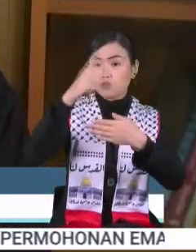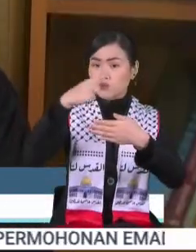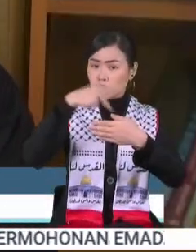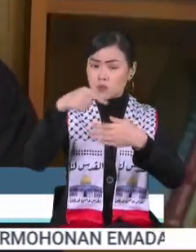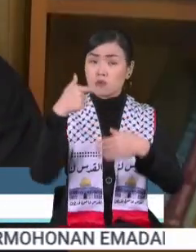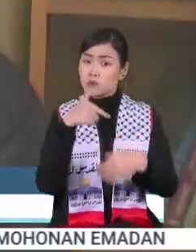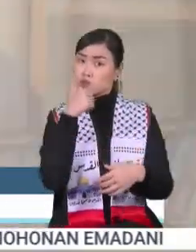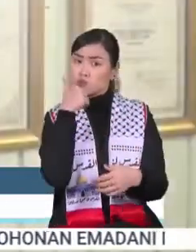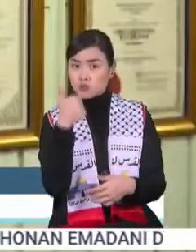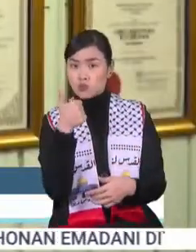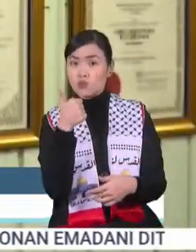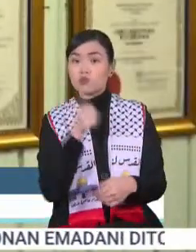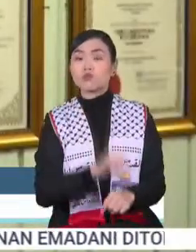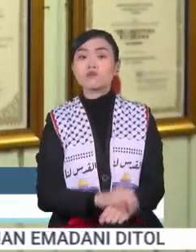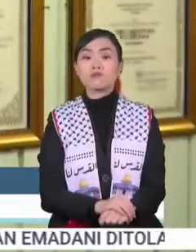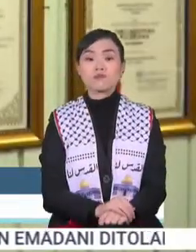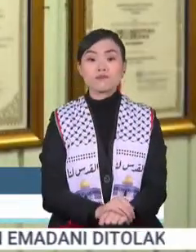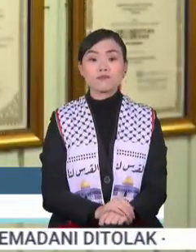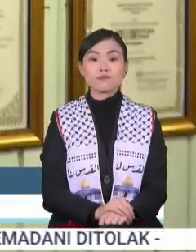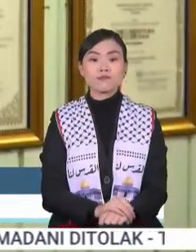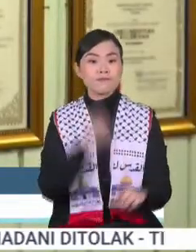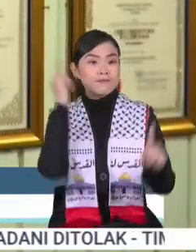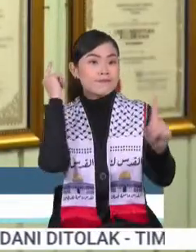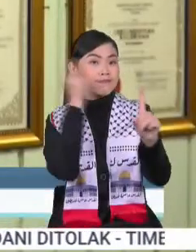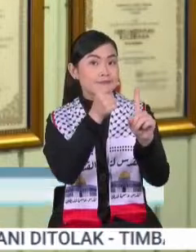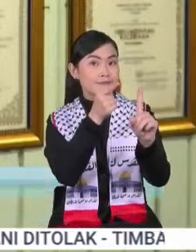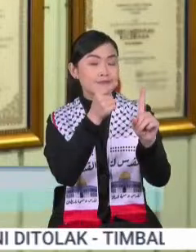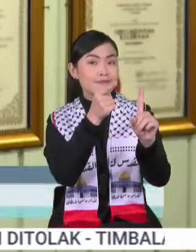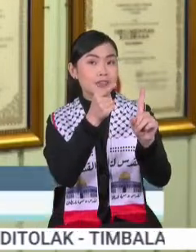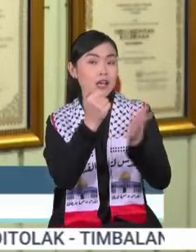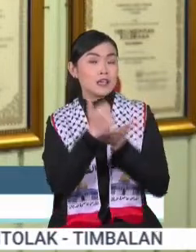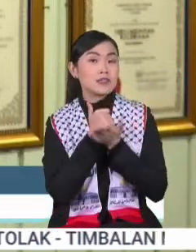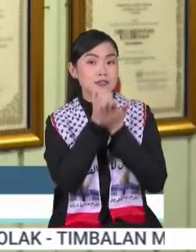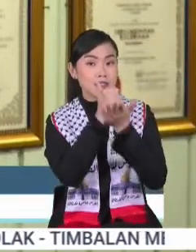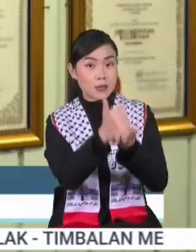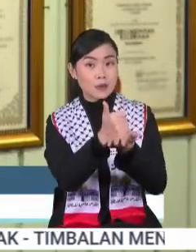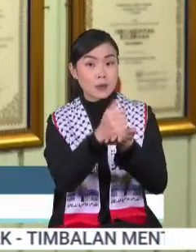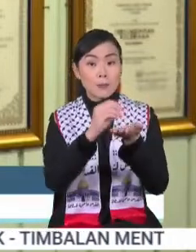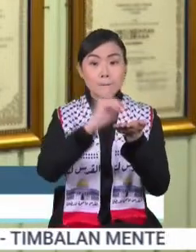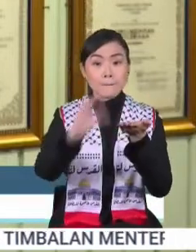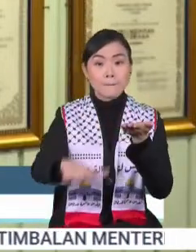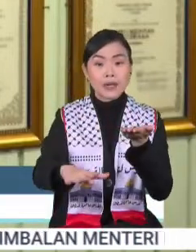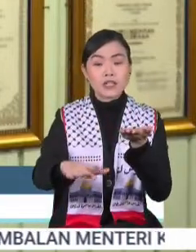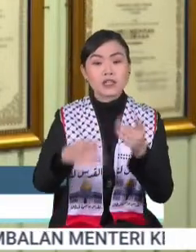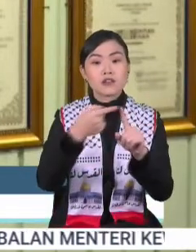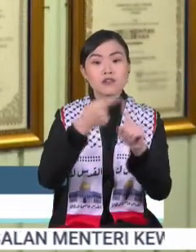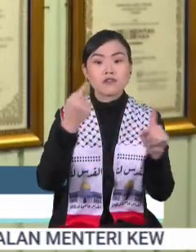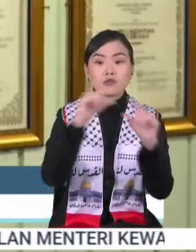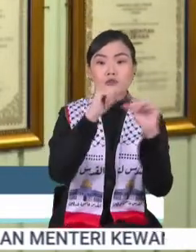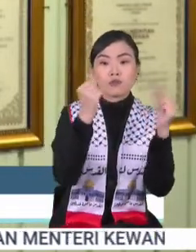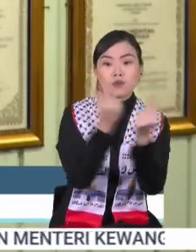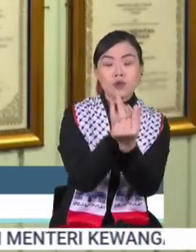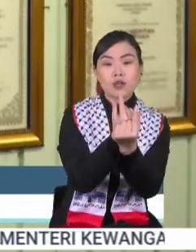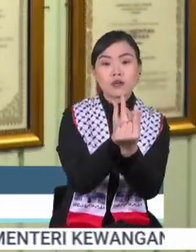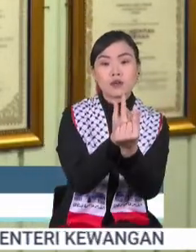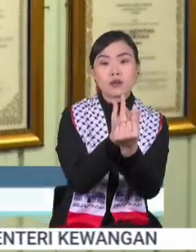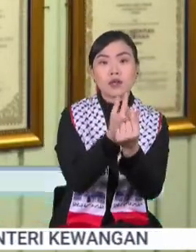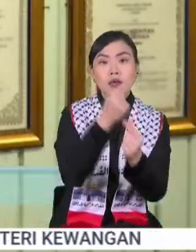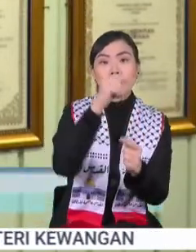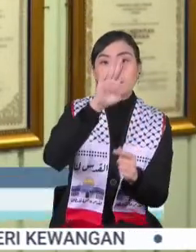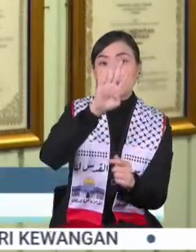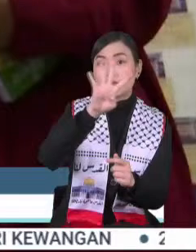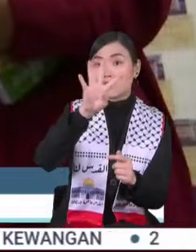macam ni lagi Baguslah ya matlamat kita adalah untuk membantu pelajar-pelajar yang terdiri daripada golongan bawah